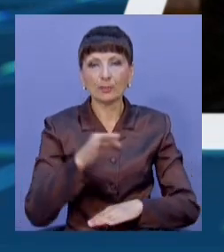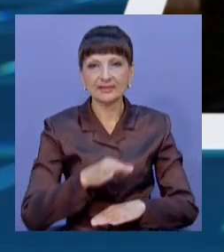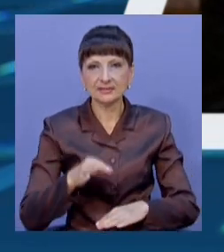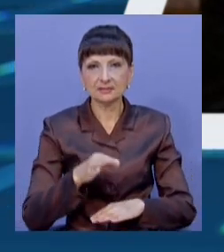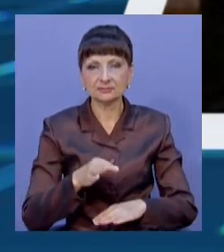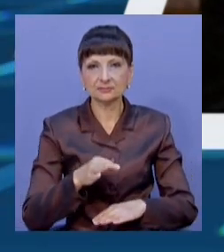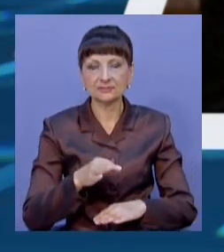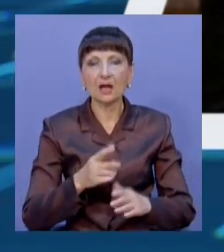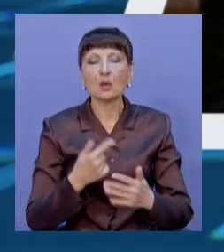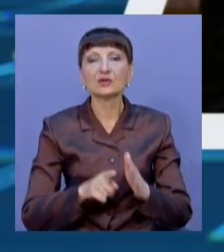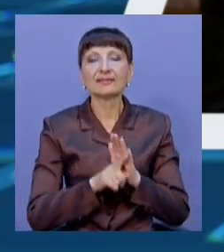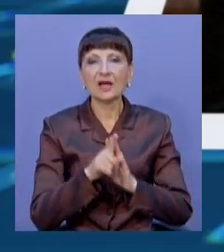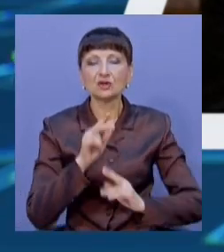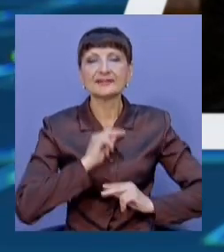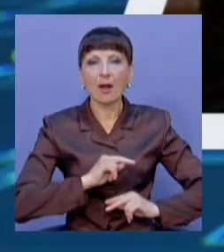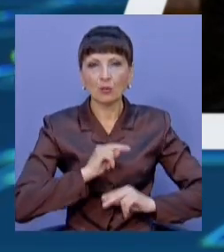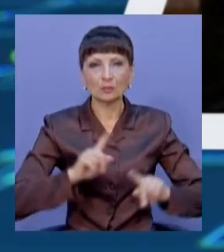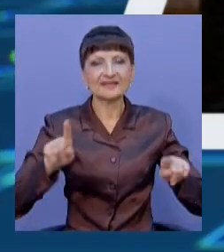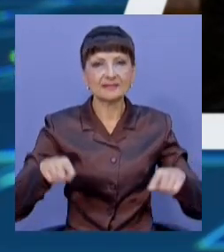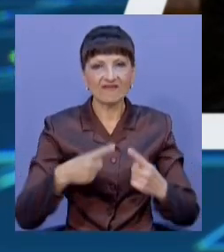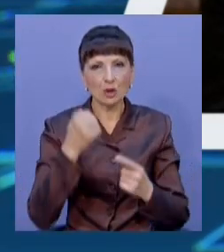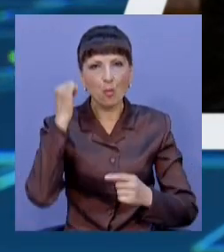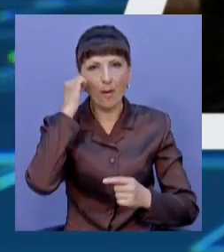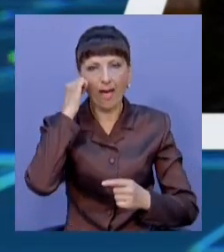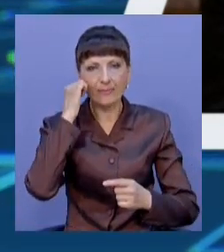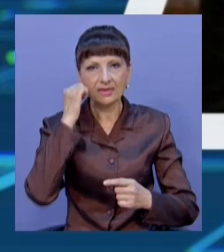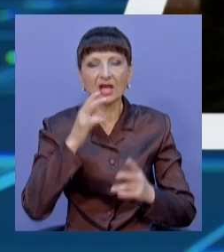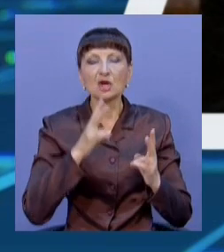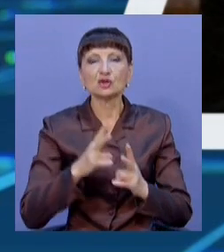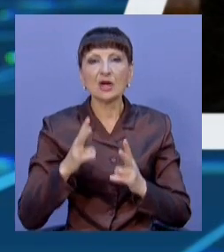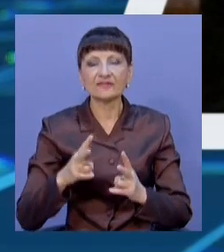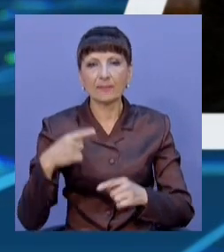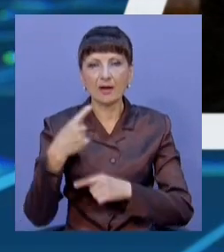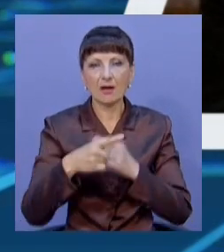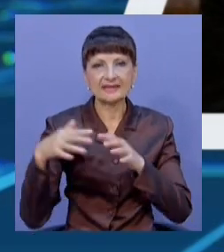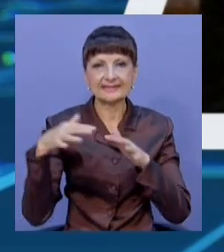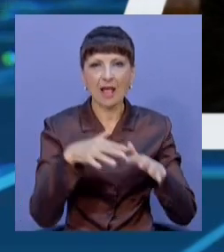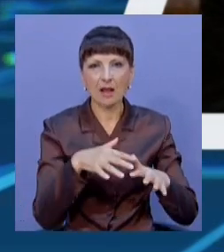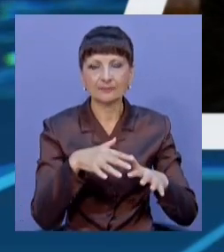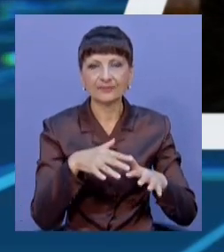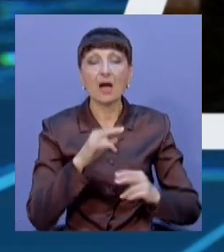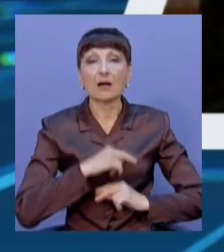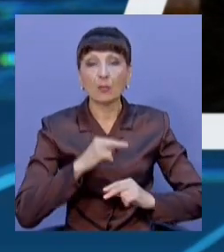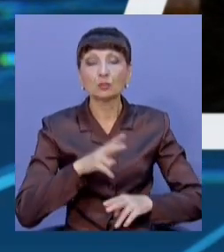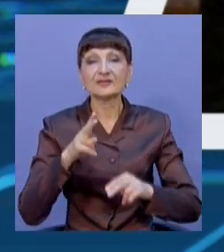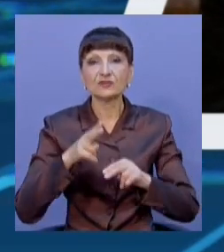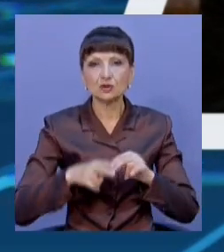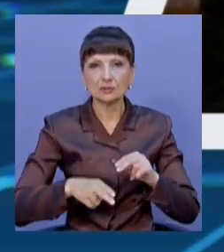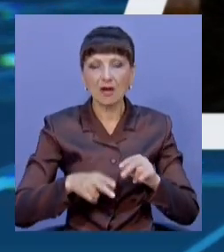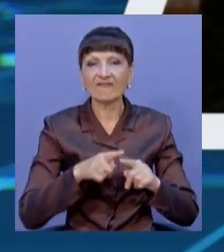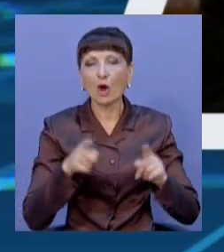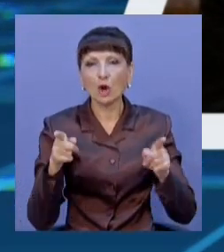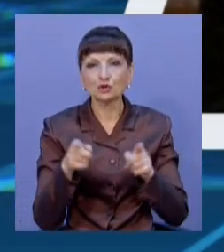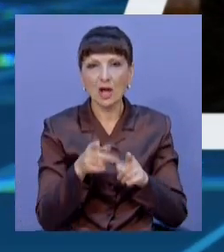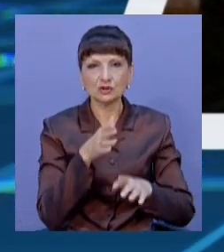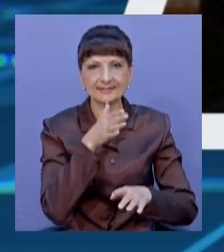Платалова начались работы по восстановлению памятника жертвам Кызылагашской трагедии. Работа будет завершена в кратчайшие